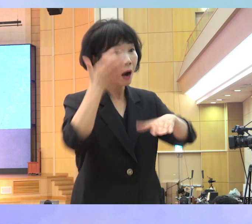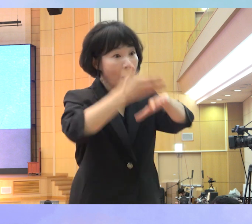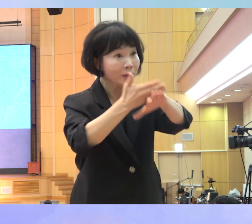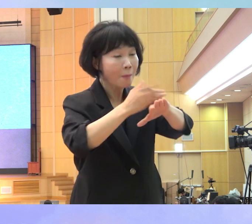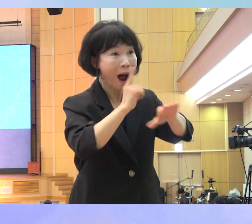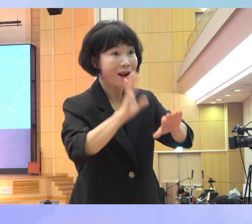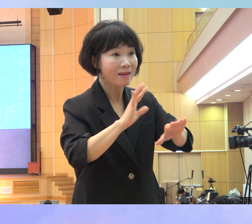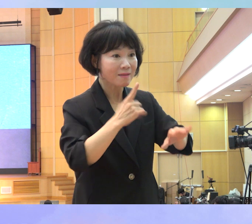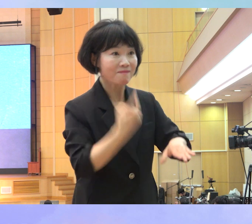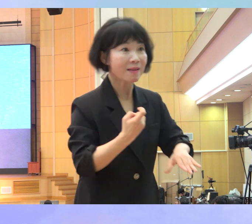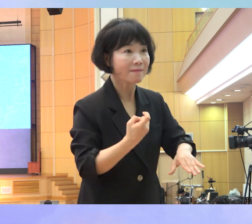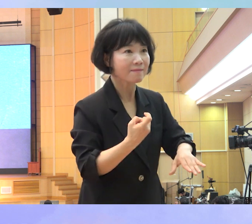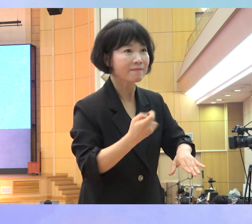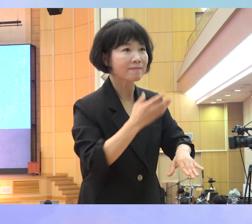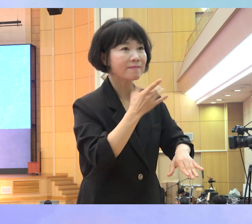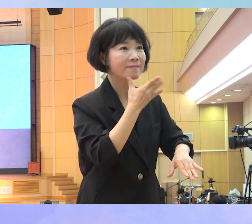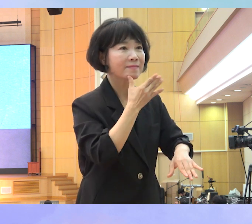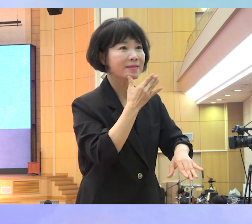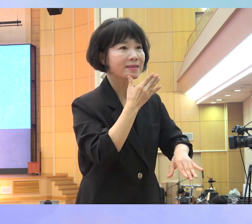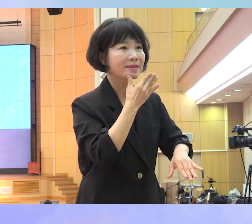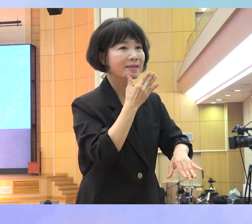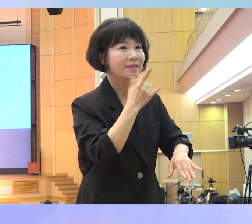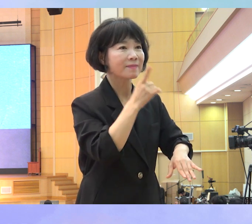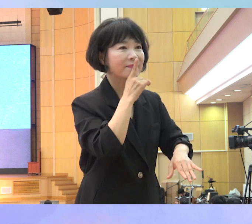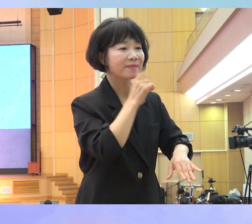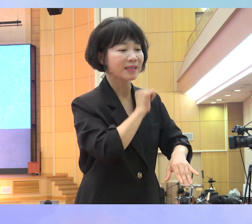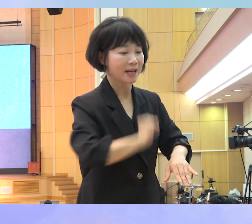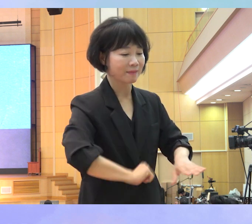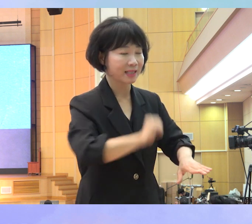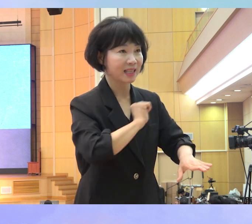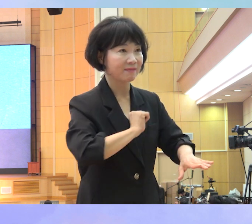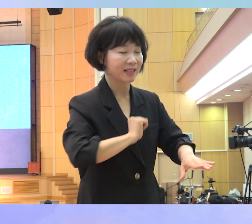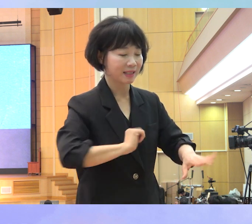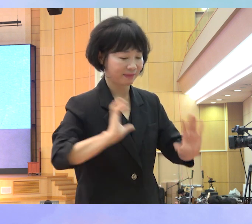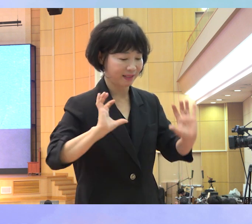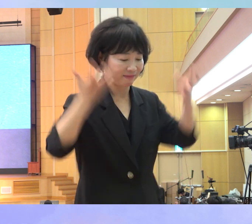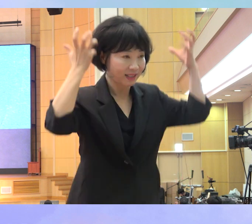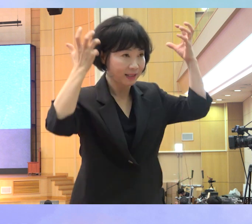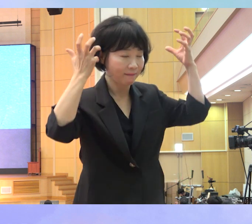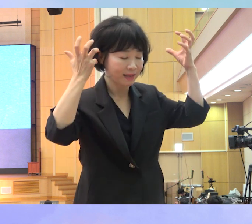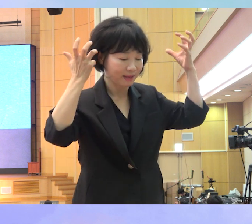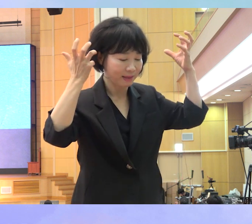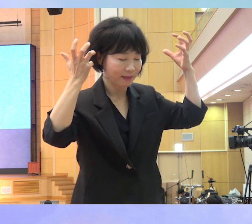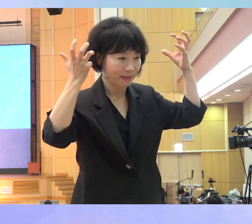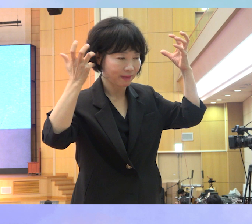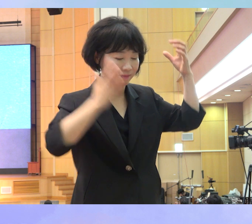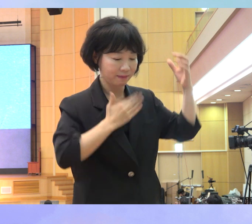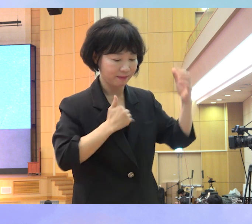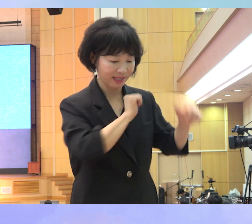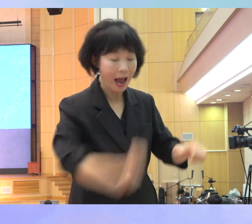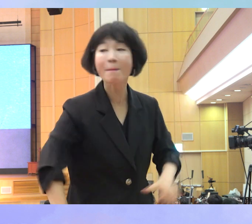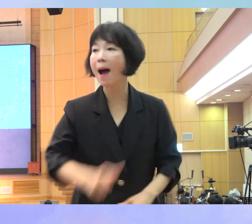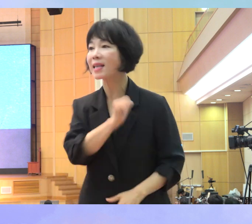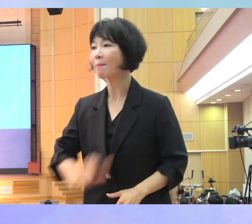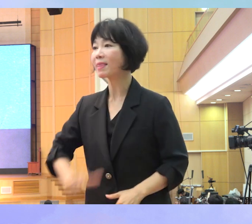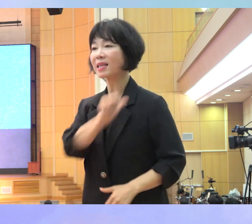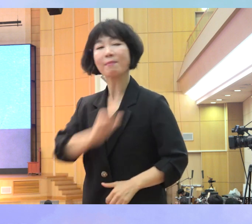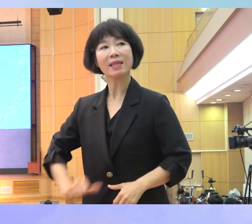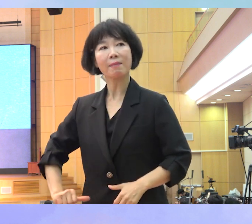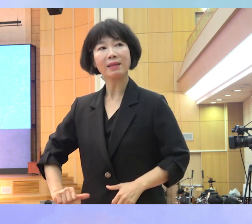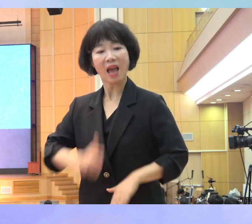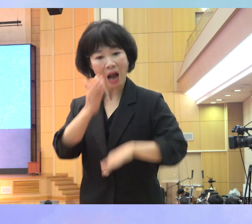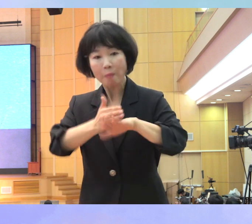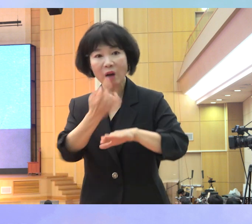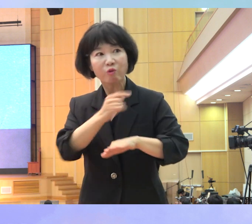저도 그리스도인이니까 그러면 안 되잖아요, 그죠? 네. 진짜 그러고 싶더라고. 그러니까 여러분,